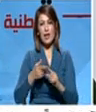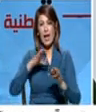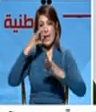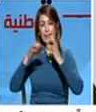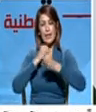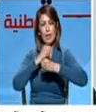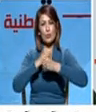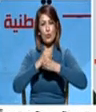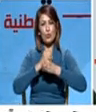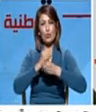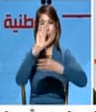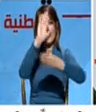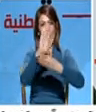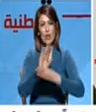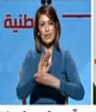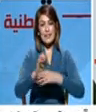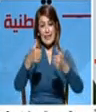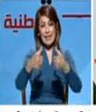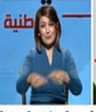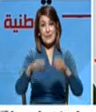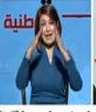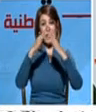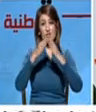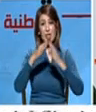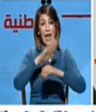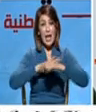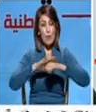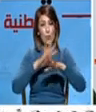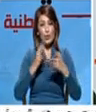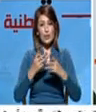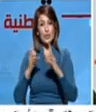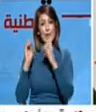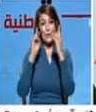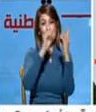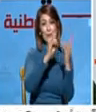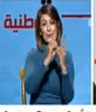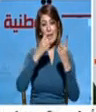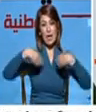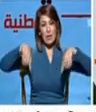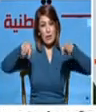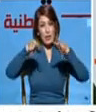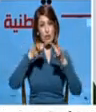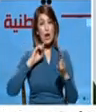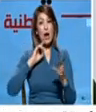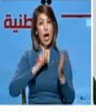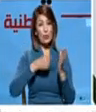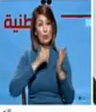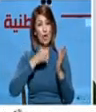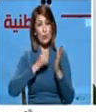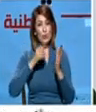الانترنت نتيجه الحظر الصحي هذا اللي توصلنا له على مستوى اللجنه هذه عملنا نفس قانوني